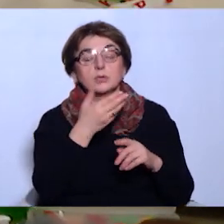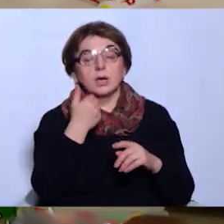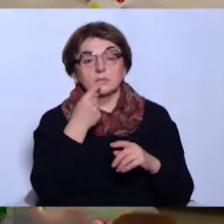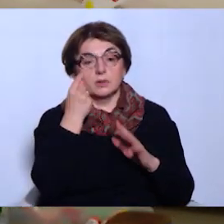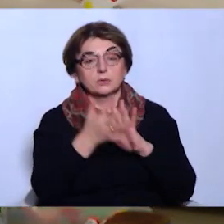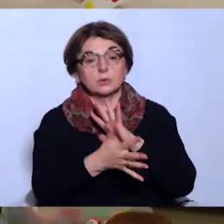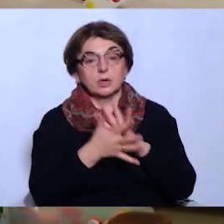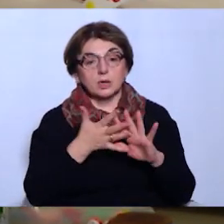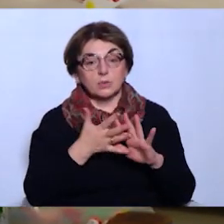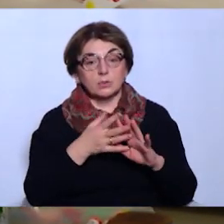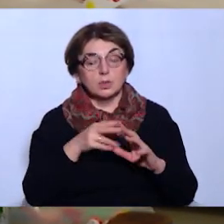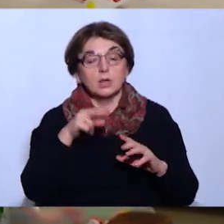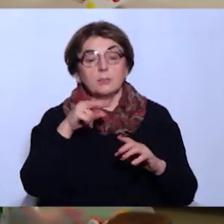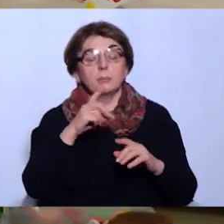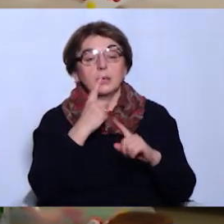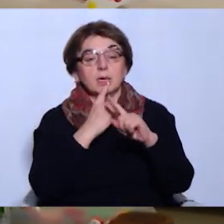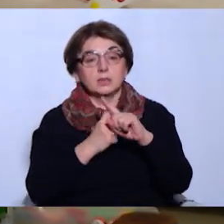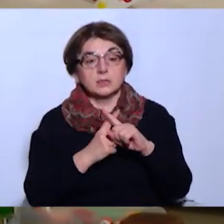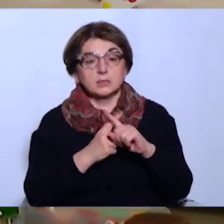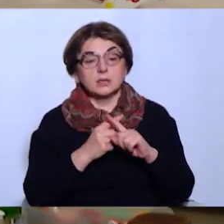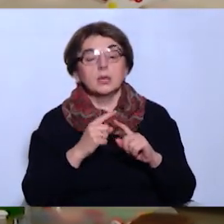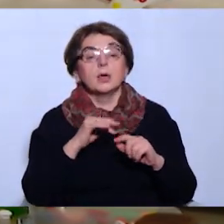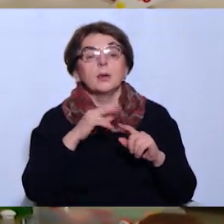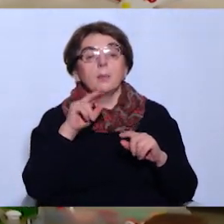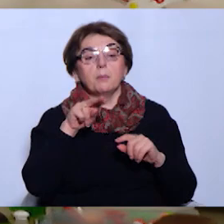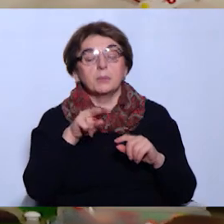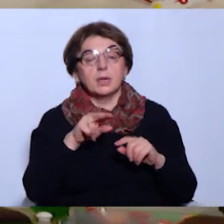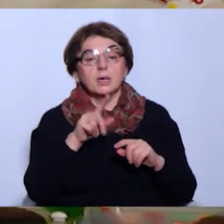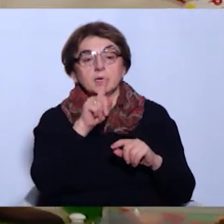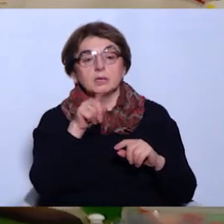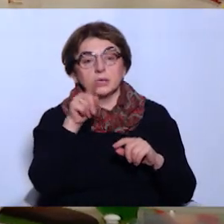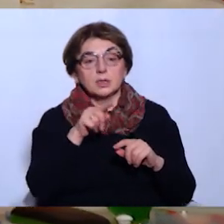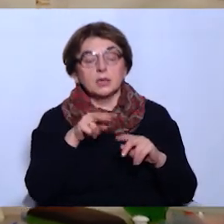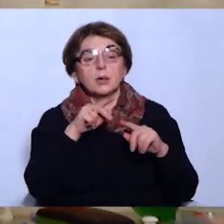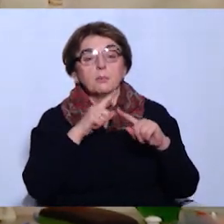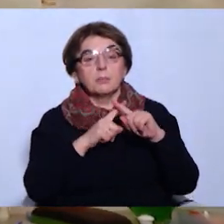ყოფილიყო, ანუ PX-ი, PY-ი და PZ-ი. როგორც ხედავთ,